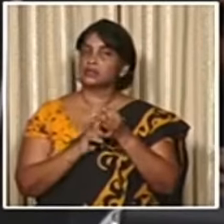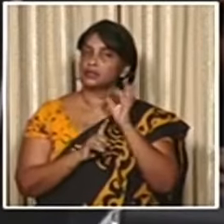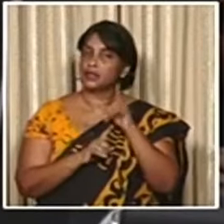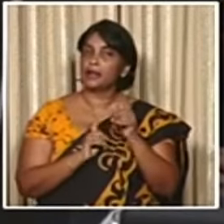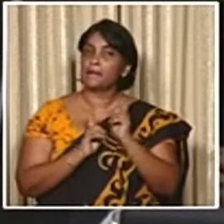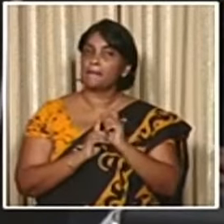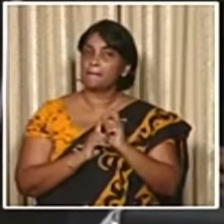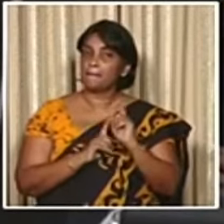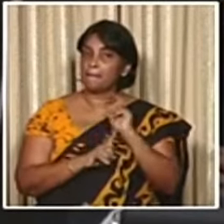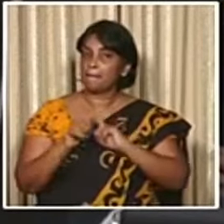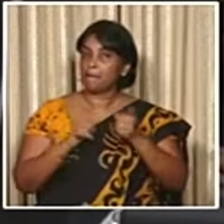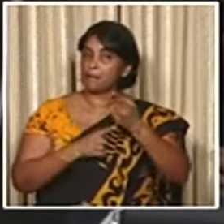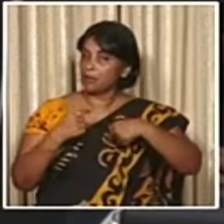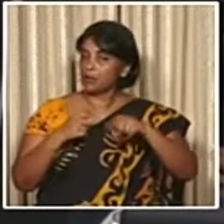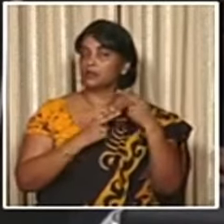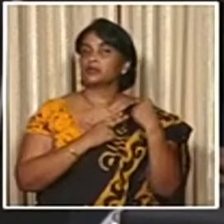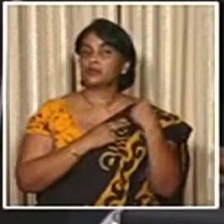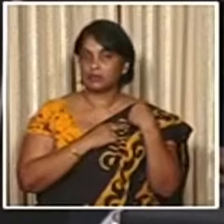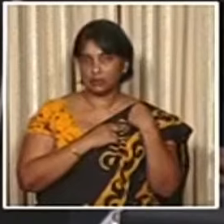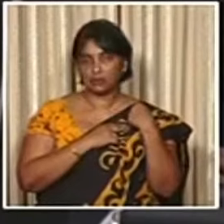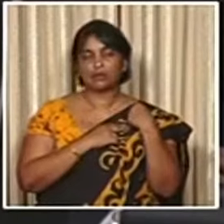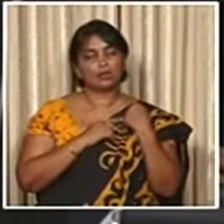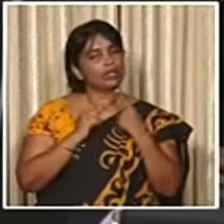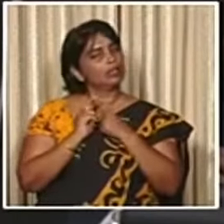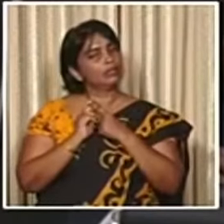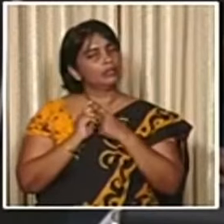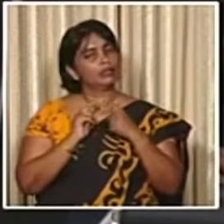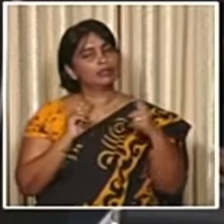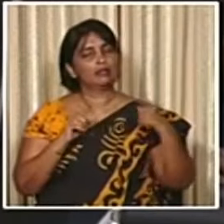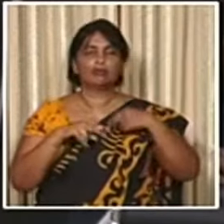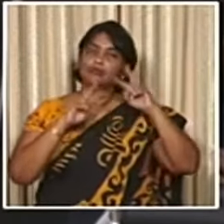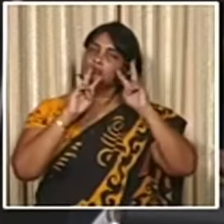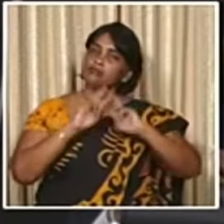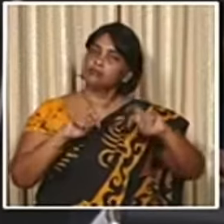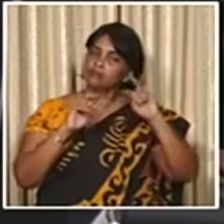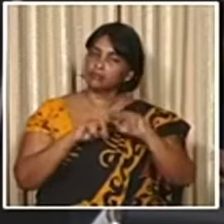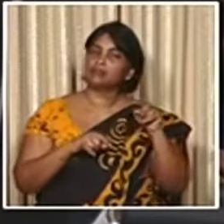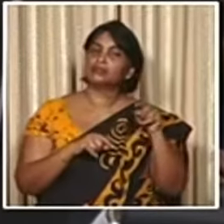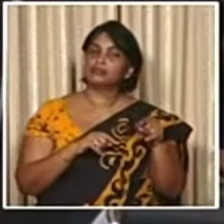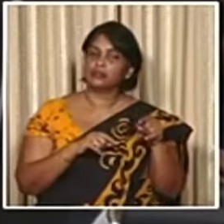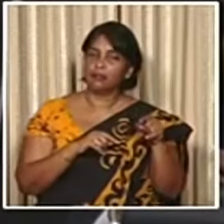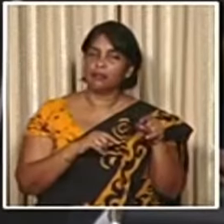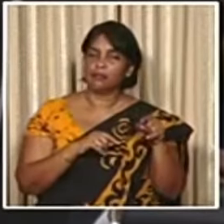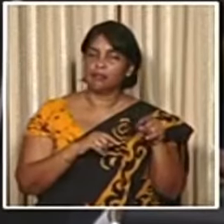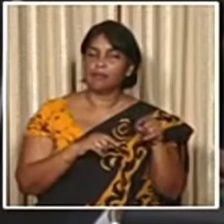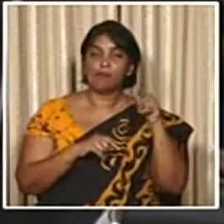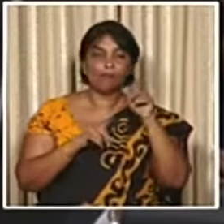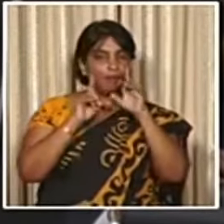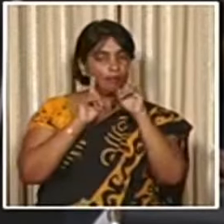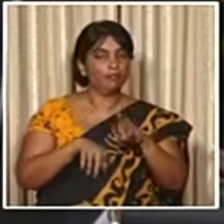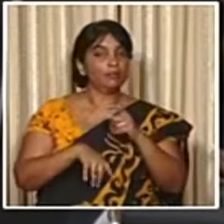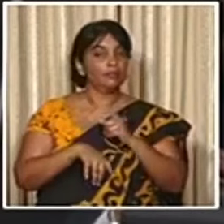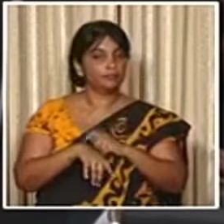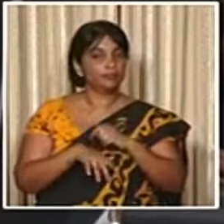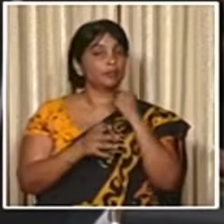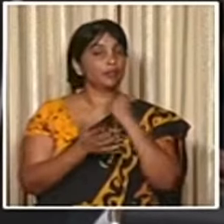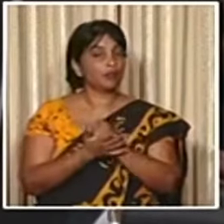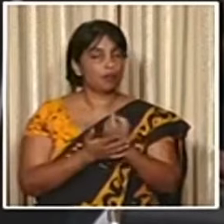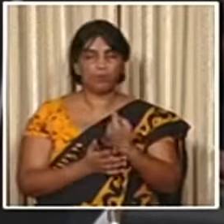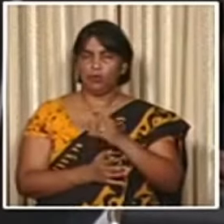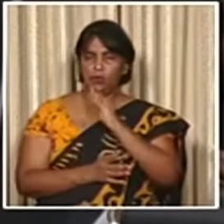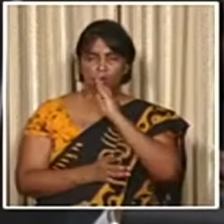මේ පාර්ලිමේන්තුවේ කාටත් වගකීමක් තියෙනවා මේ පිළිබඳව දීර්ඝව අධ්‍යයනයක් කරන්න. මේ වගේ අවස්ථාවකදී